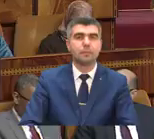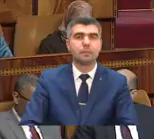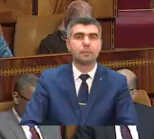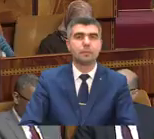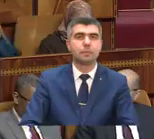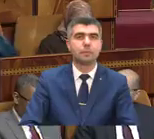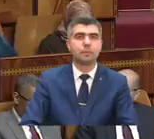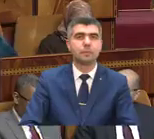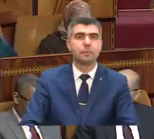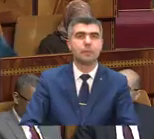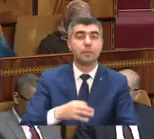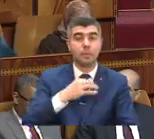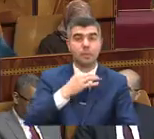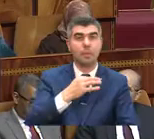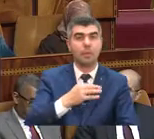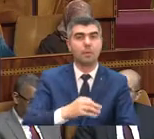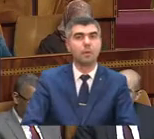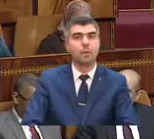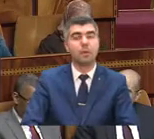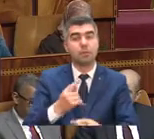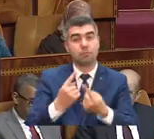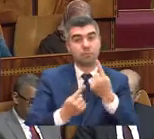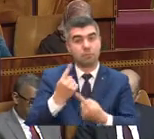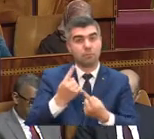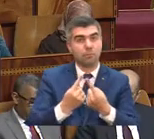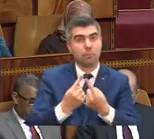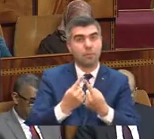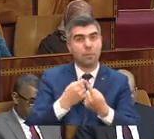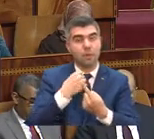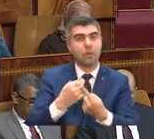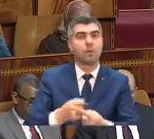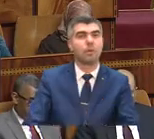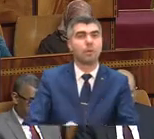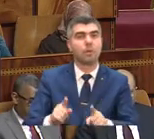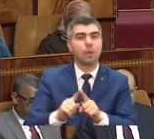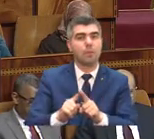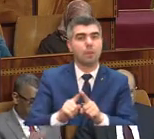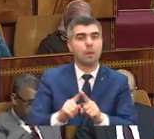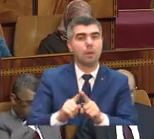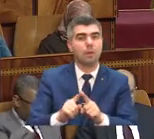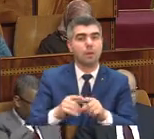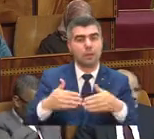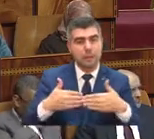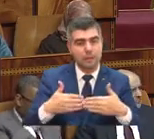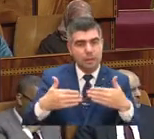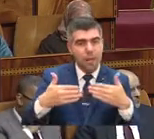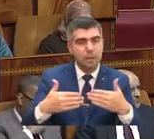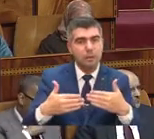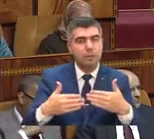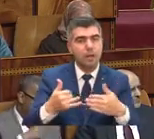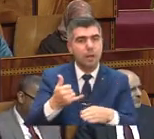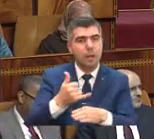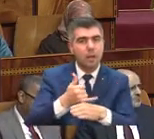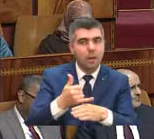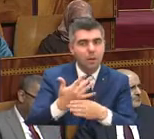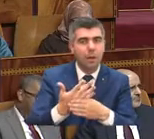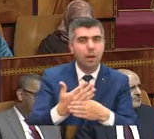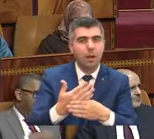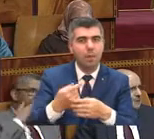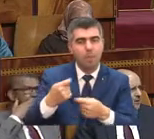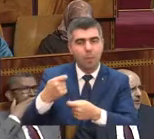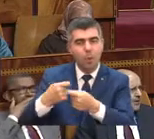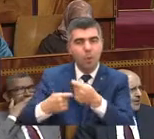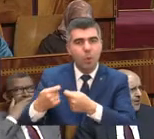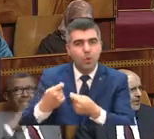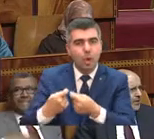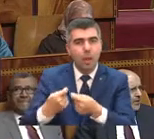أنا ما غاديش نرجع ونوقف على الظاهرة ديال هذا الاحتلال ديال الملك العمومي والظاهرة ديالو اللي هي